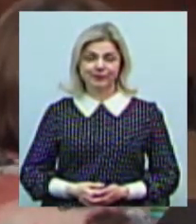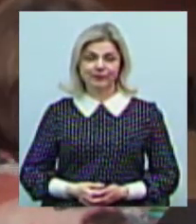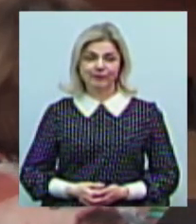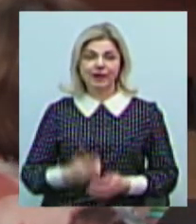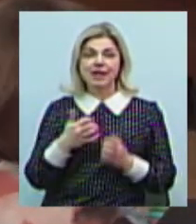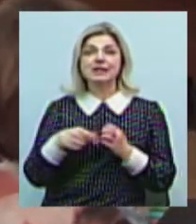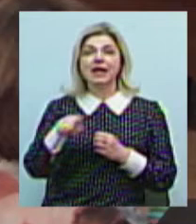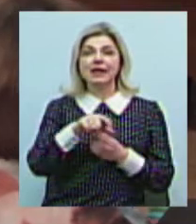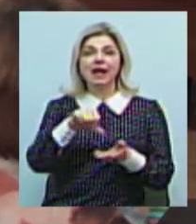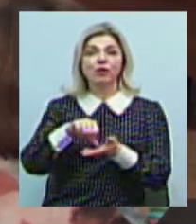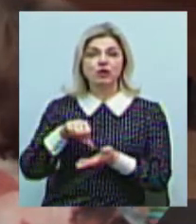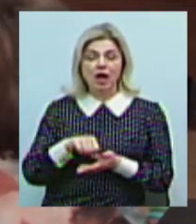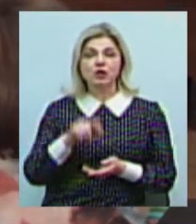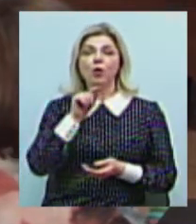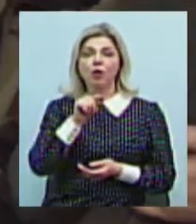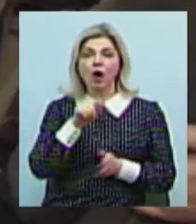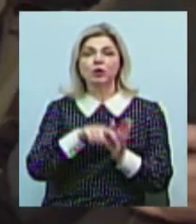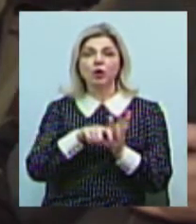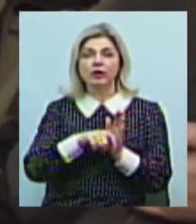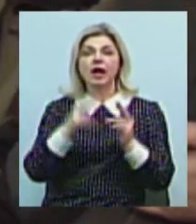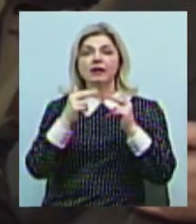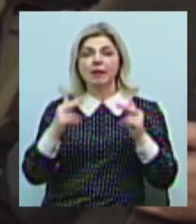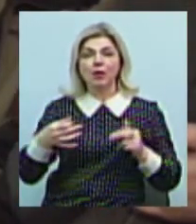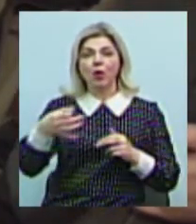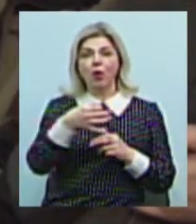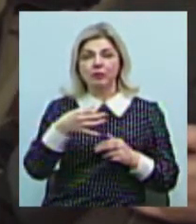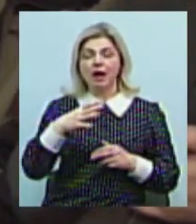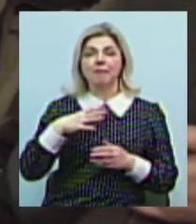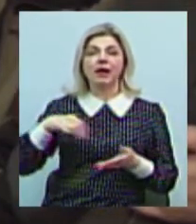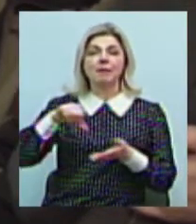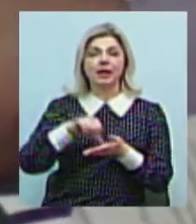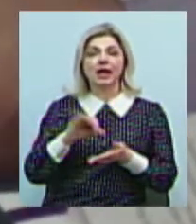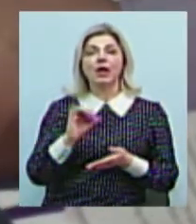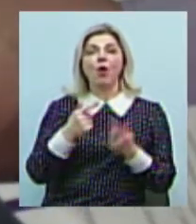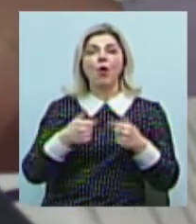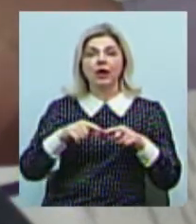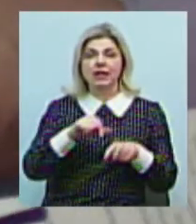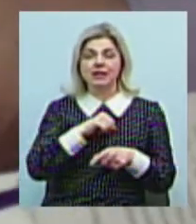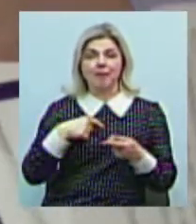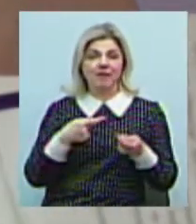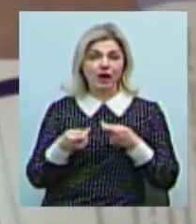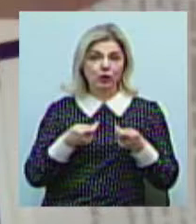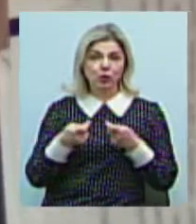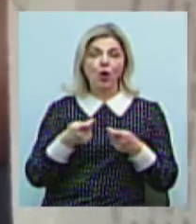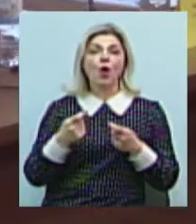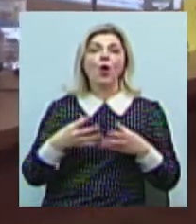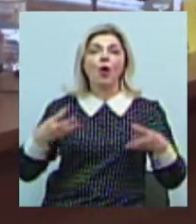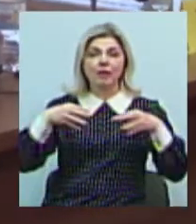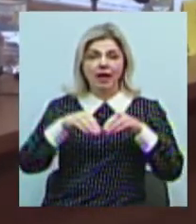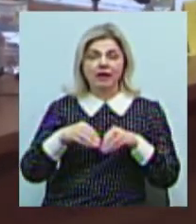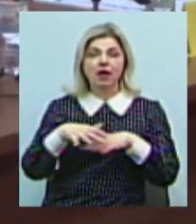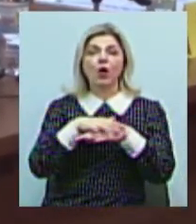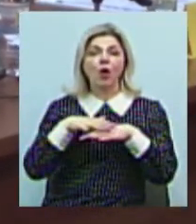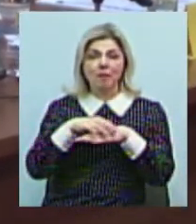Серед делегацій з Луганської, Донецької та Дніпропетровської областей були і представники органів місцевого самоврядування об'єднаних територіальних